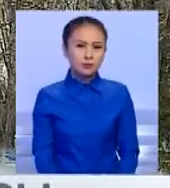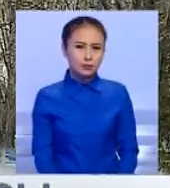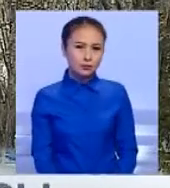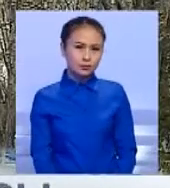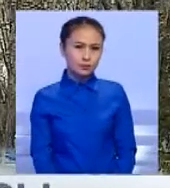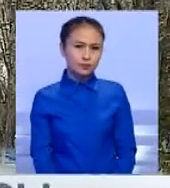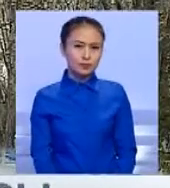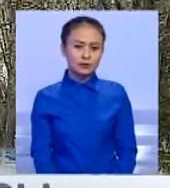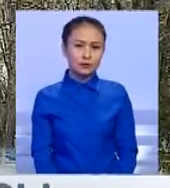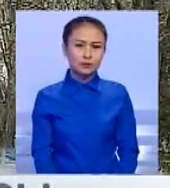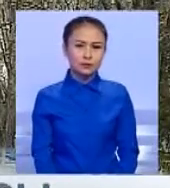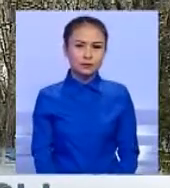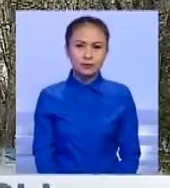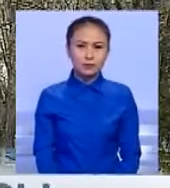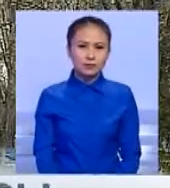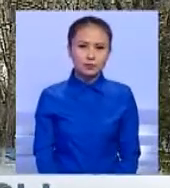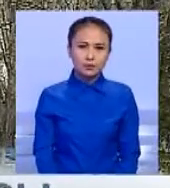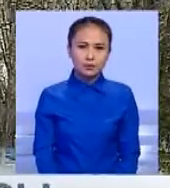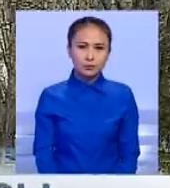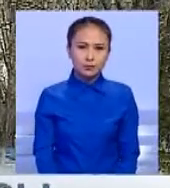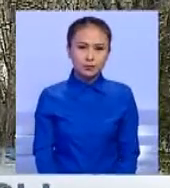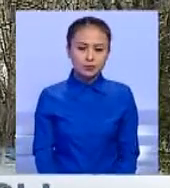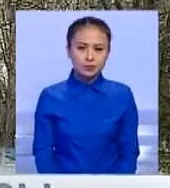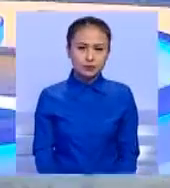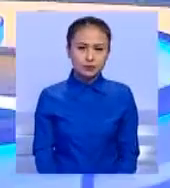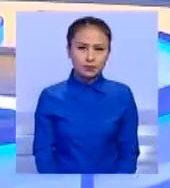хабар 24, Астана.